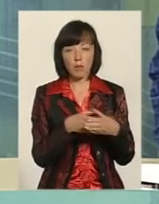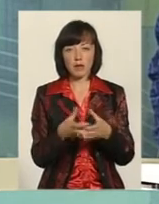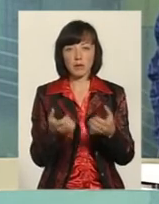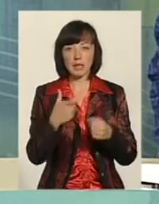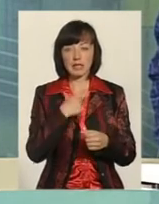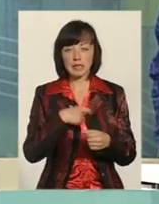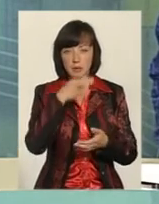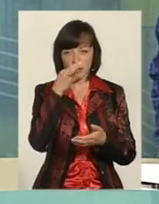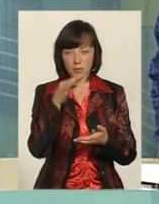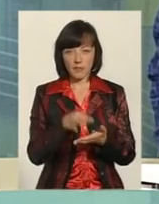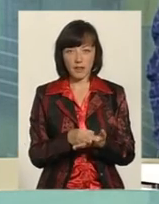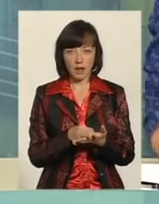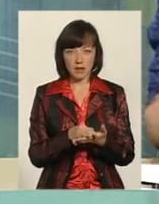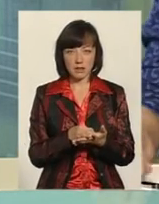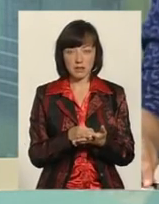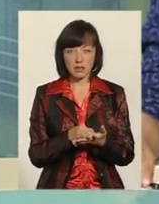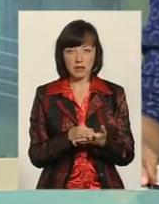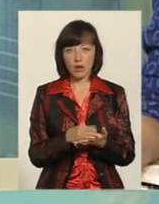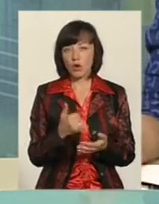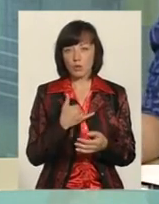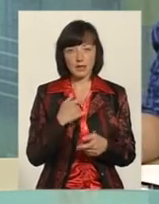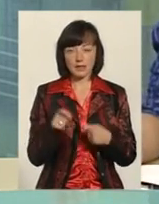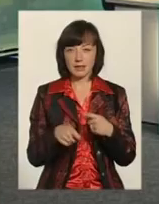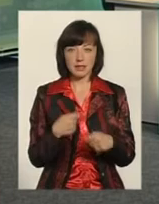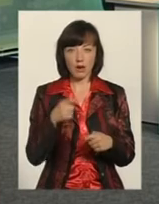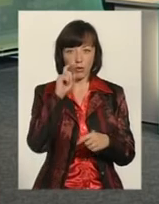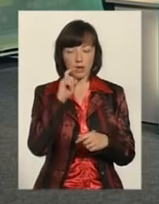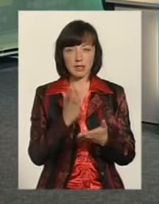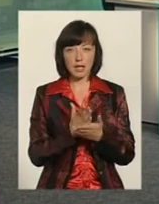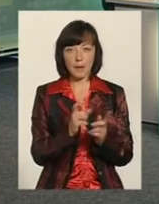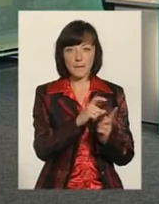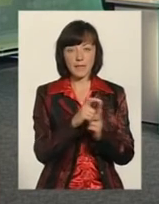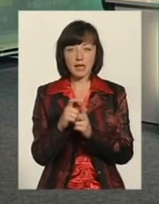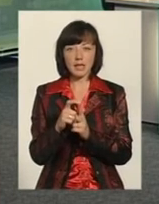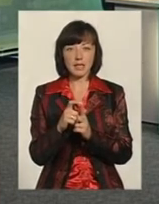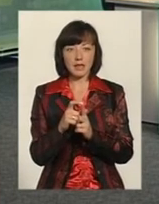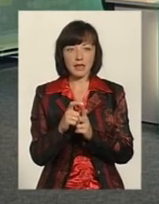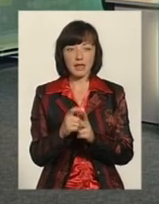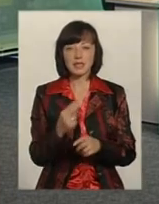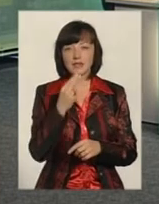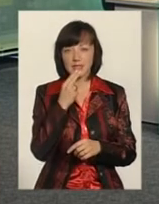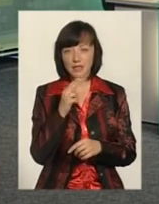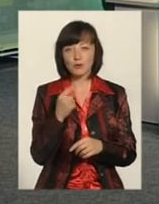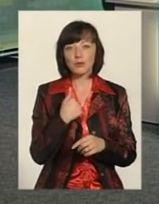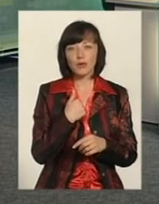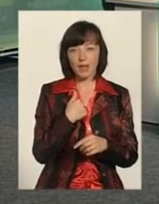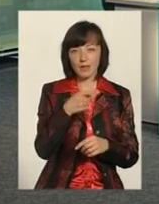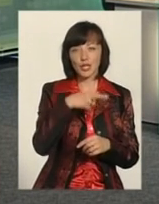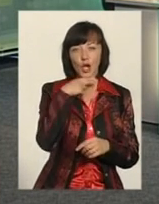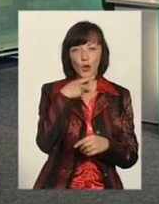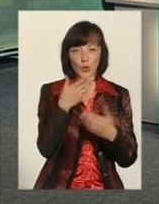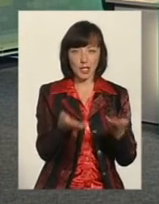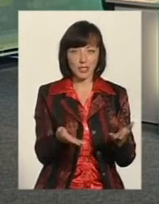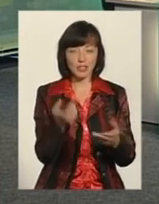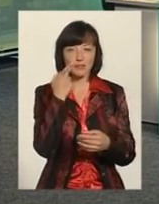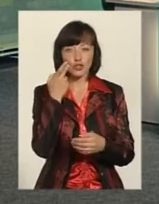на себе відповідальність? Адже в нас, недаром в українців є приказка «свисти паньку, а чого я, бо ти найдурніший». От